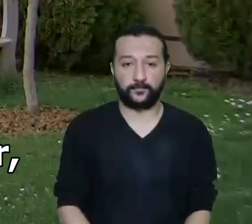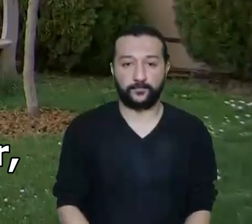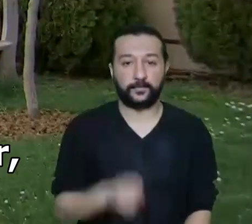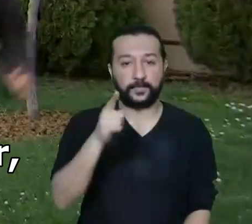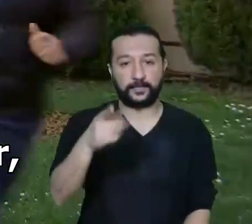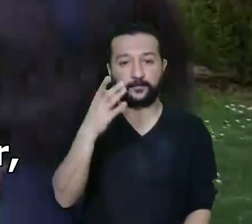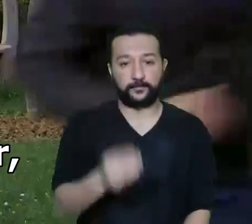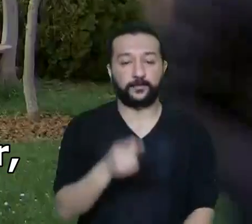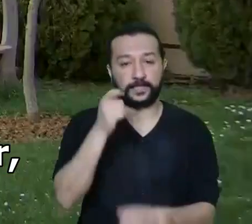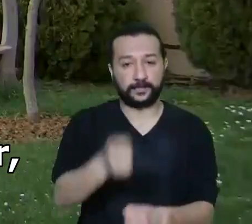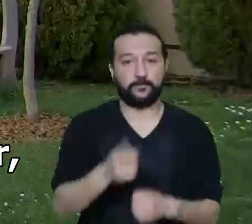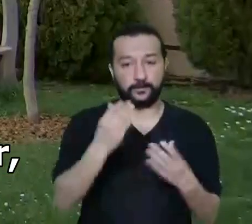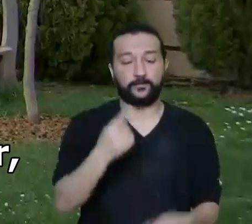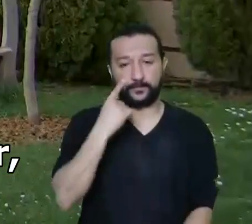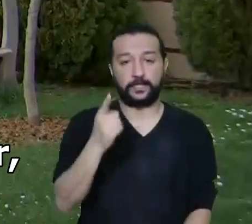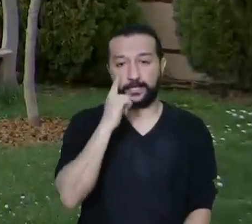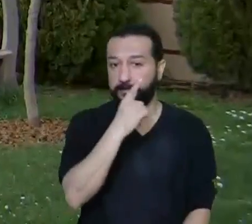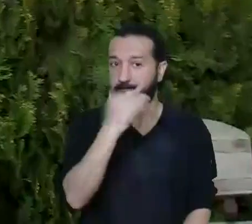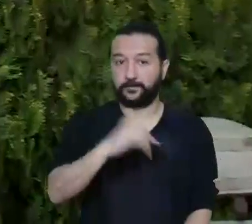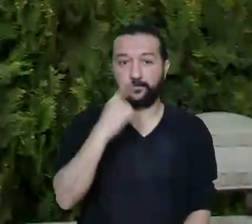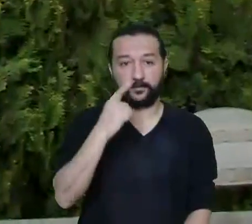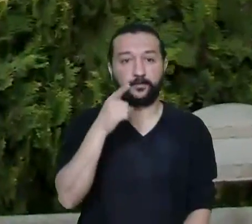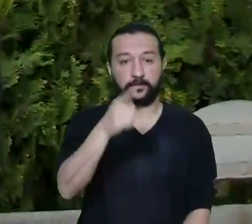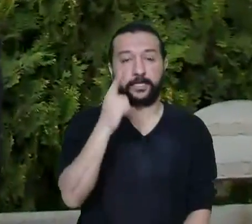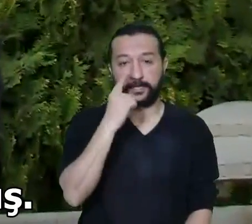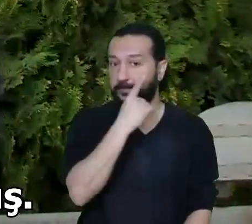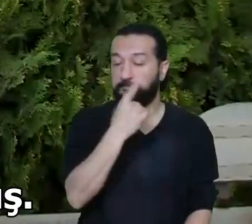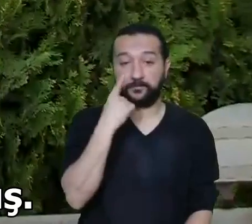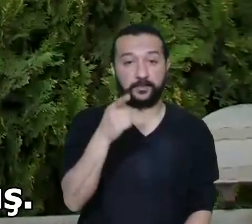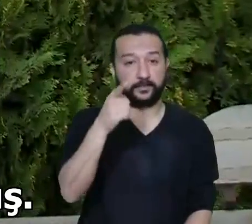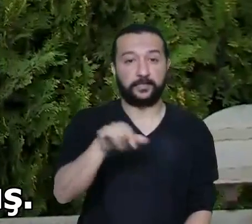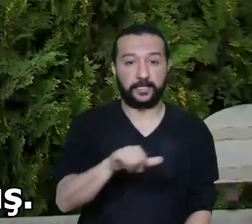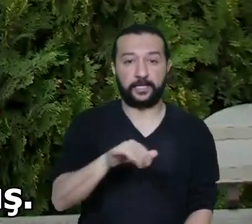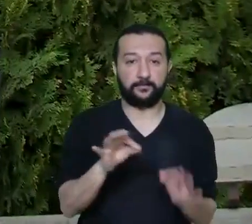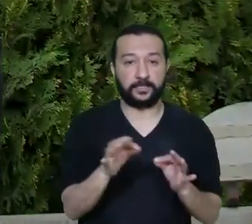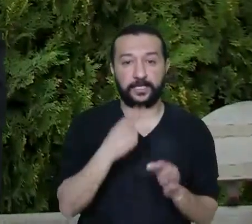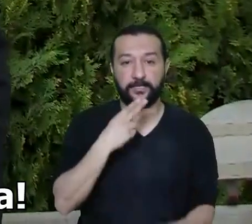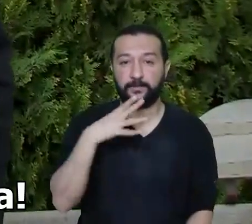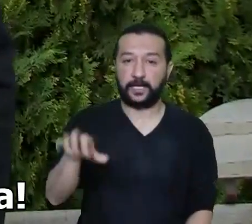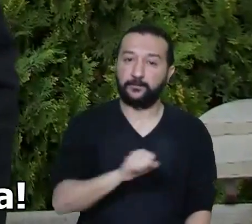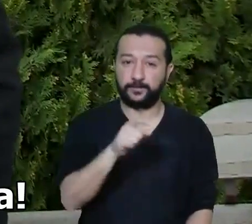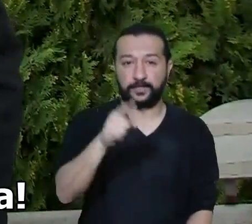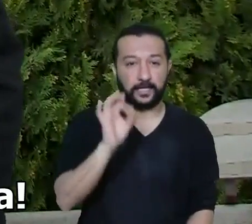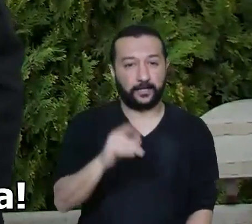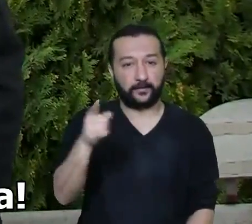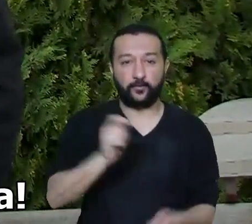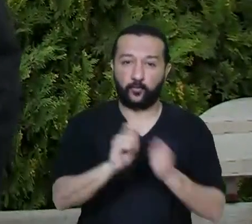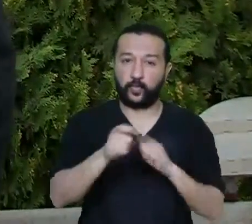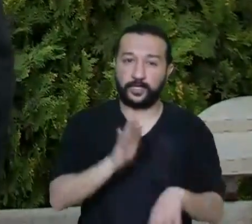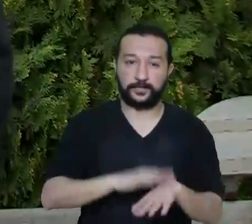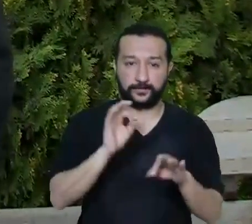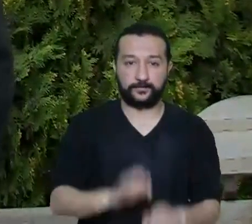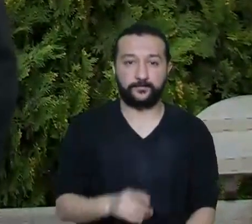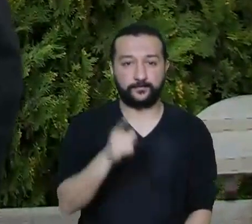Tamam. Esas çapa geliyor, eniştem geliyor. Bak, enişteme bak. Yanına Başak Hanım'ı almış, aklı sıra onu kullanacak